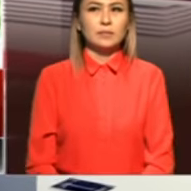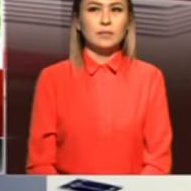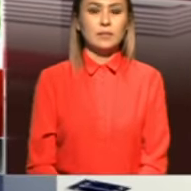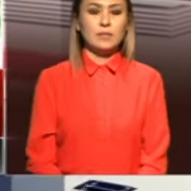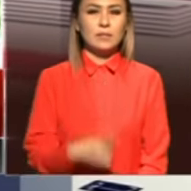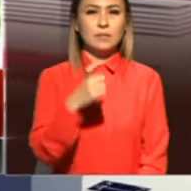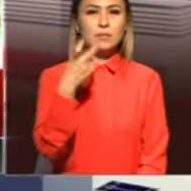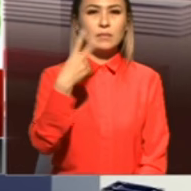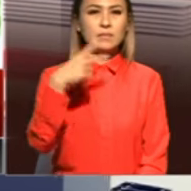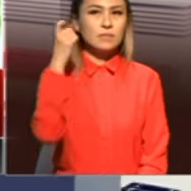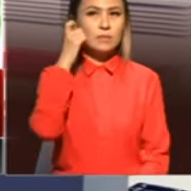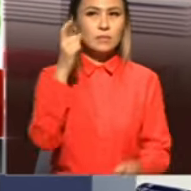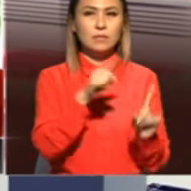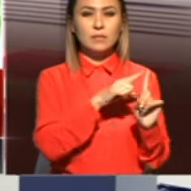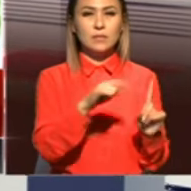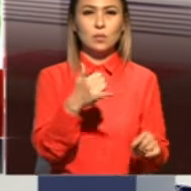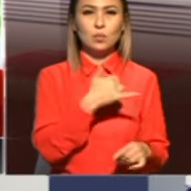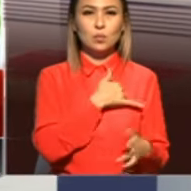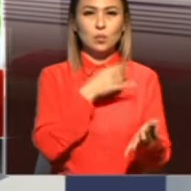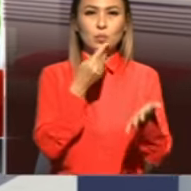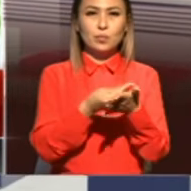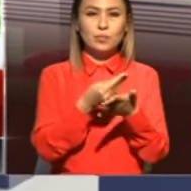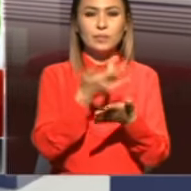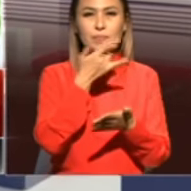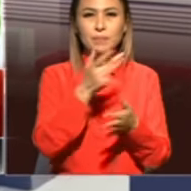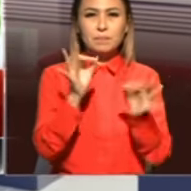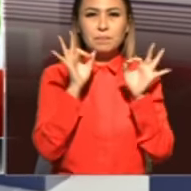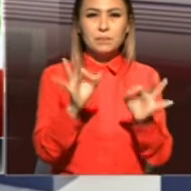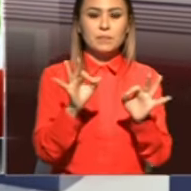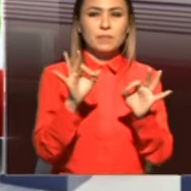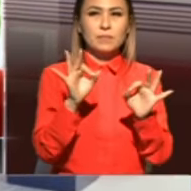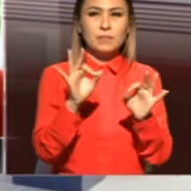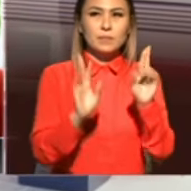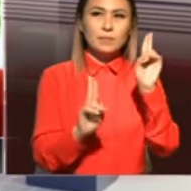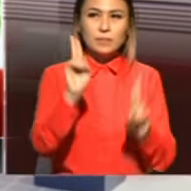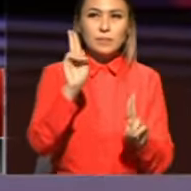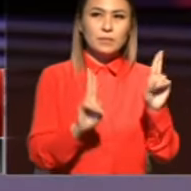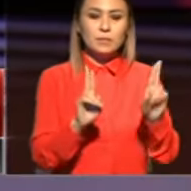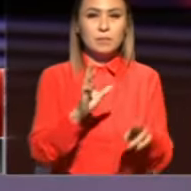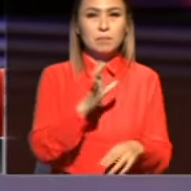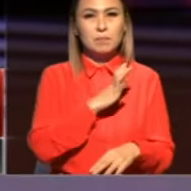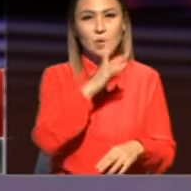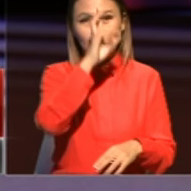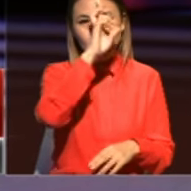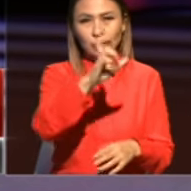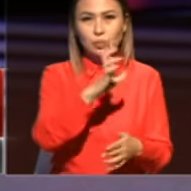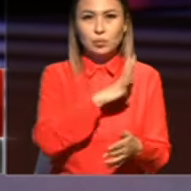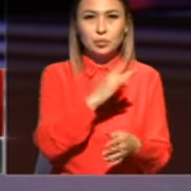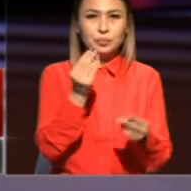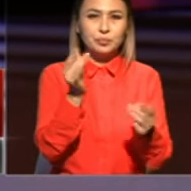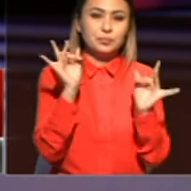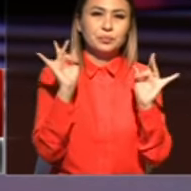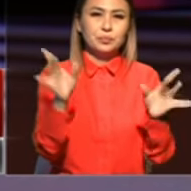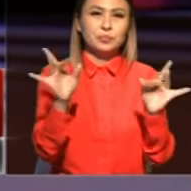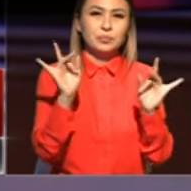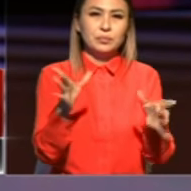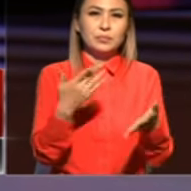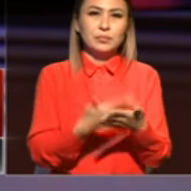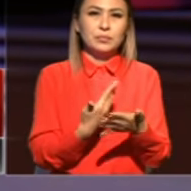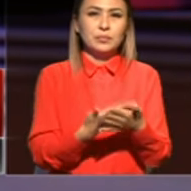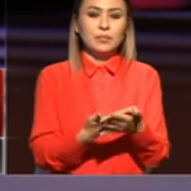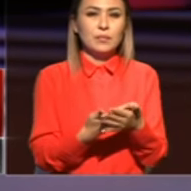жылда. Сондықтан да біздің бюджеттік саясат, біз бай ел болғасын ба, ақшаны былай